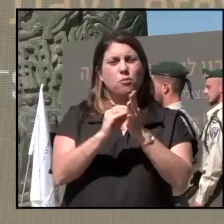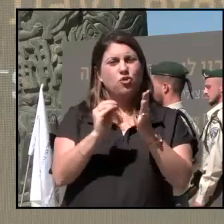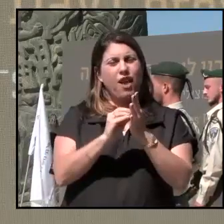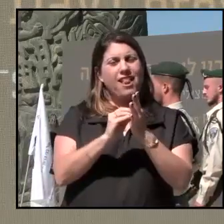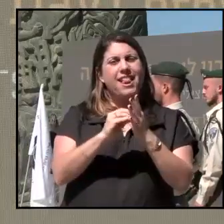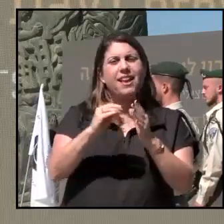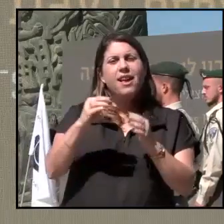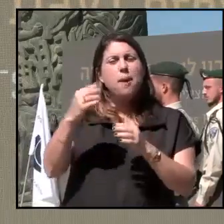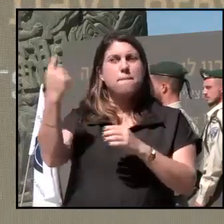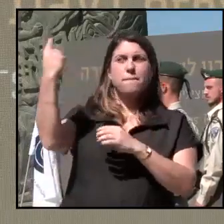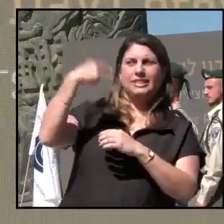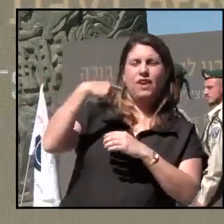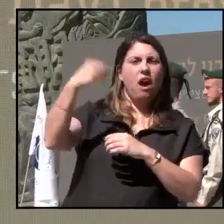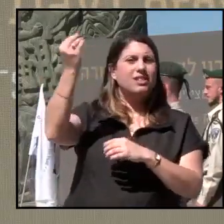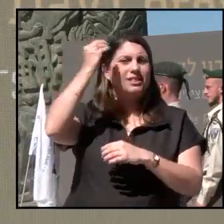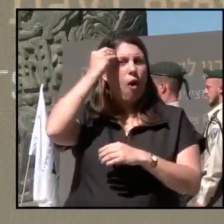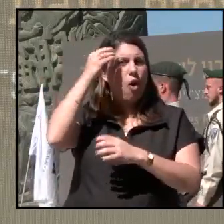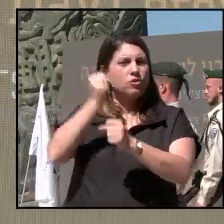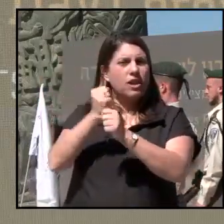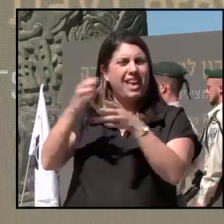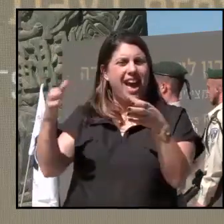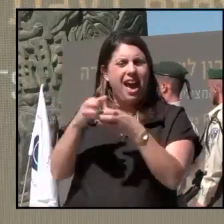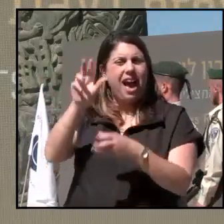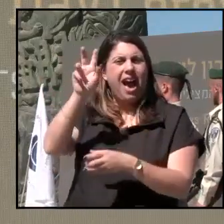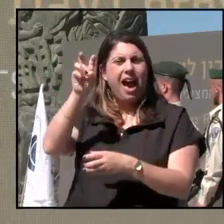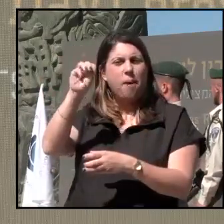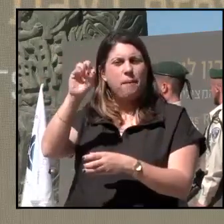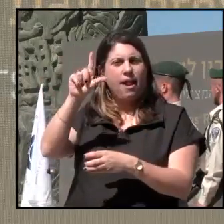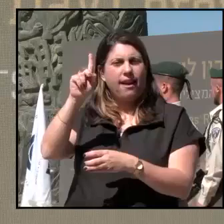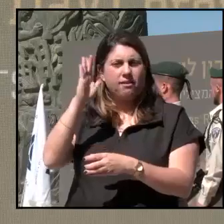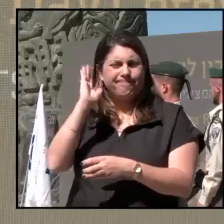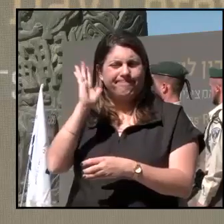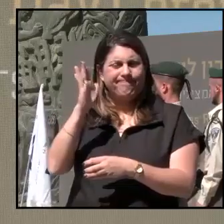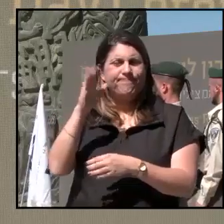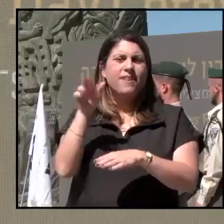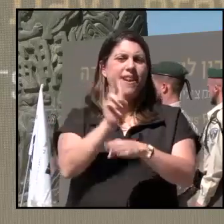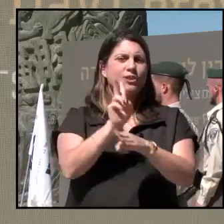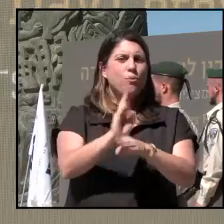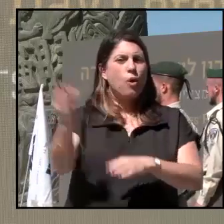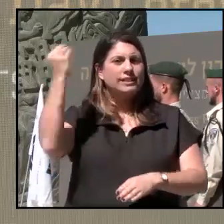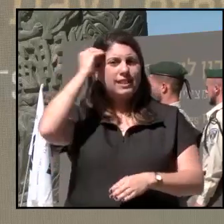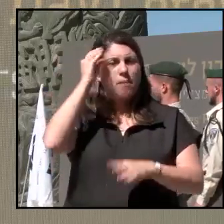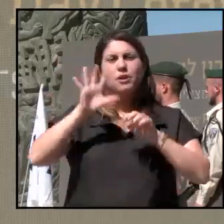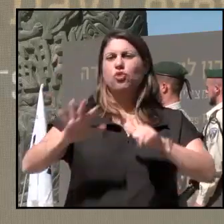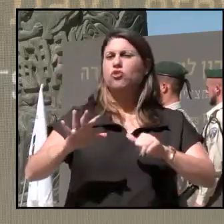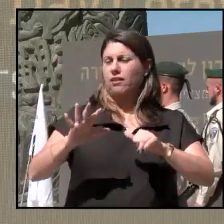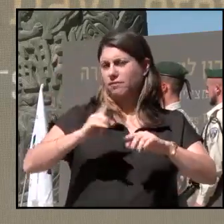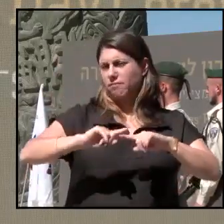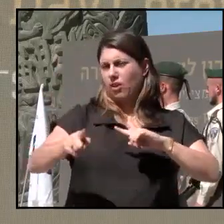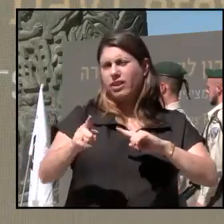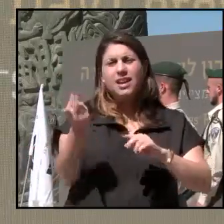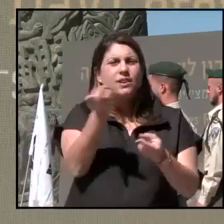מצוות זכור את אשר עשה לך עמלק ולשמר את זכרם של 6 מיליוני קורבנות